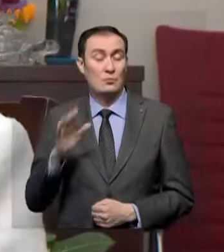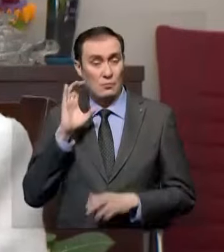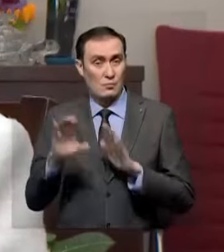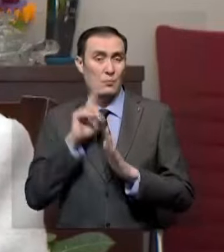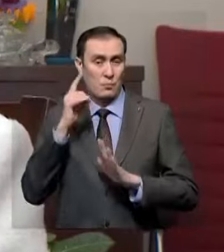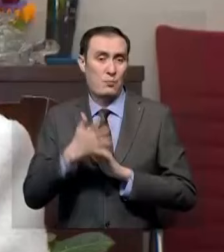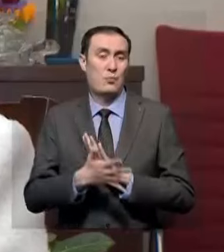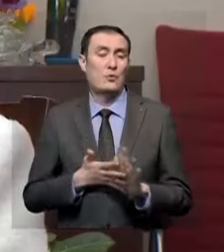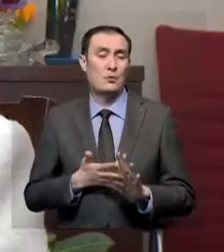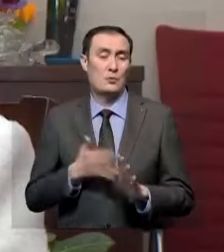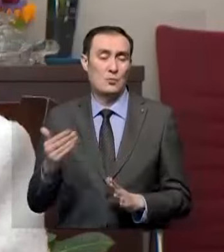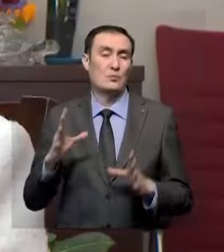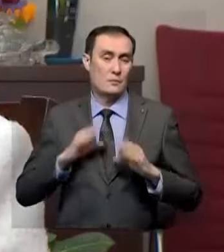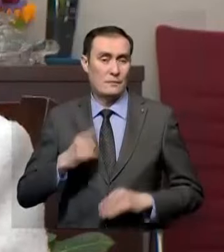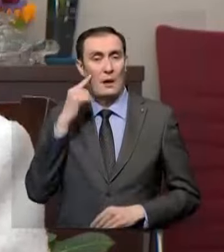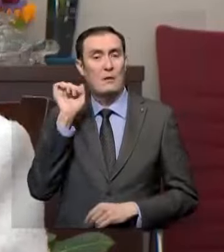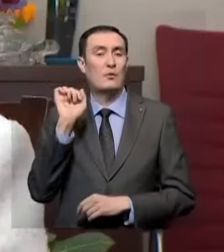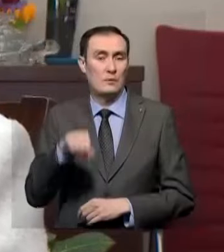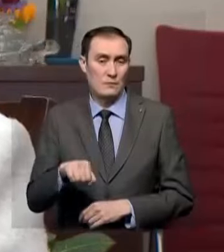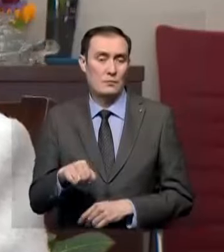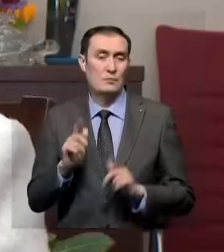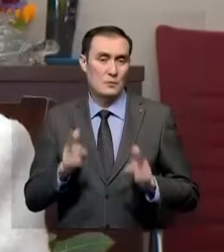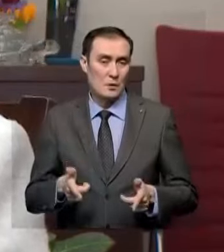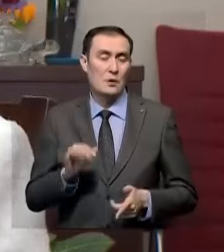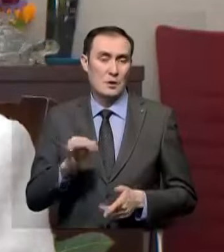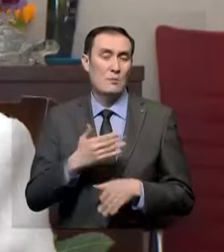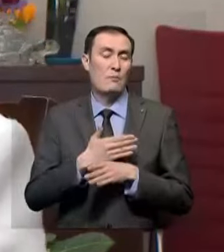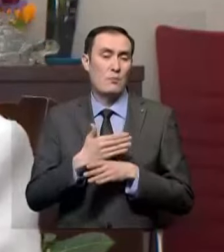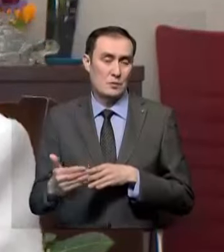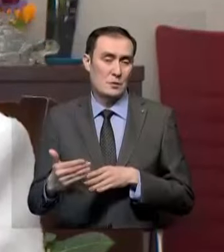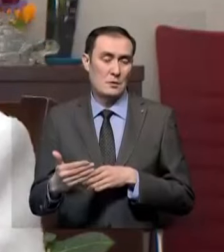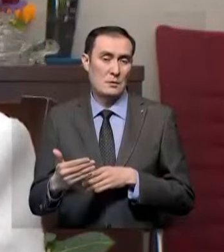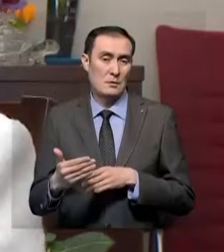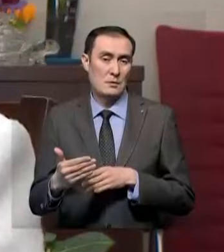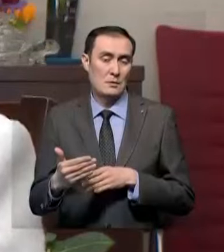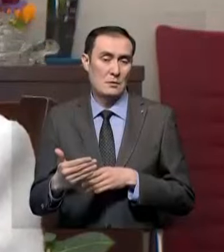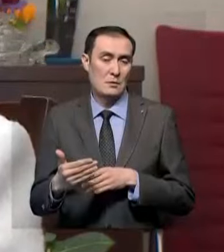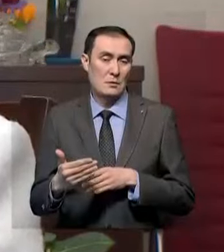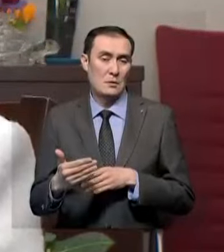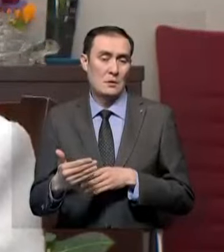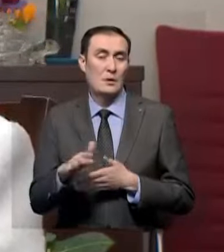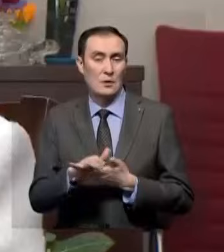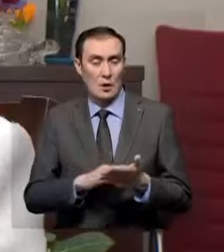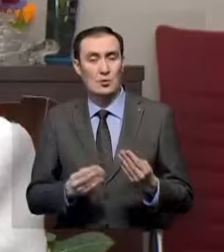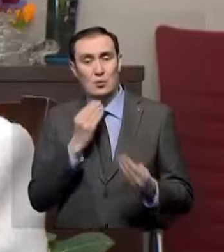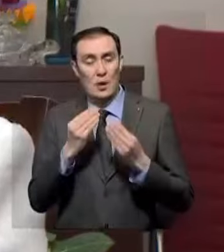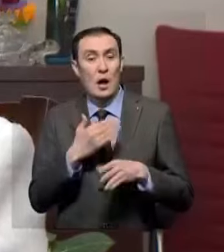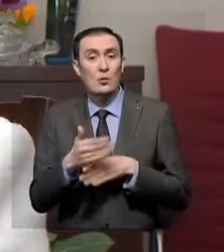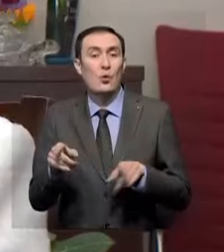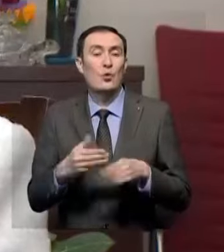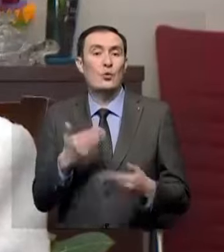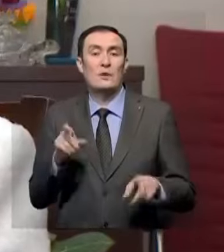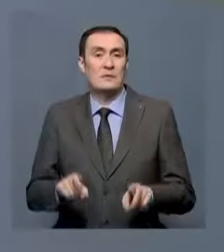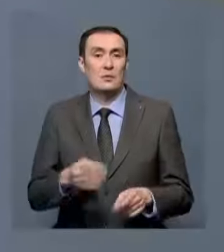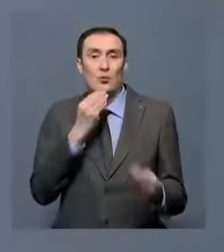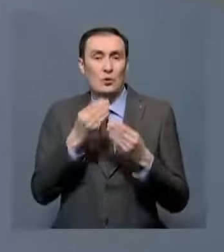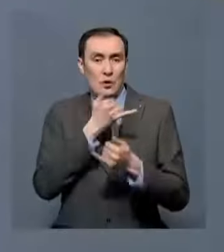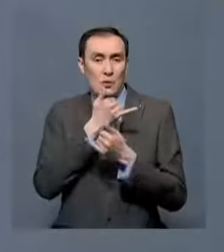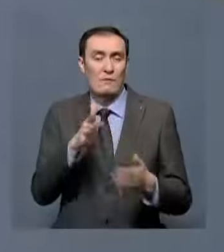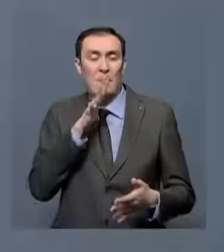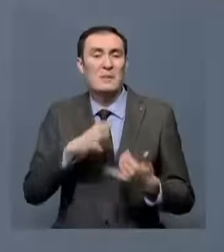понял, он кивнул головой и потом уже стал дальше кушать. А до этого сидел, не мог кушать.